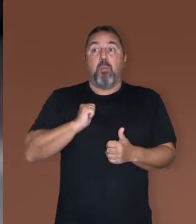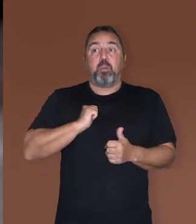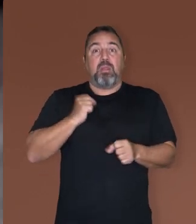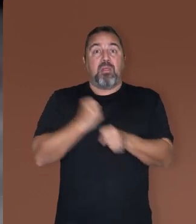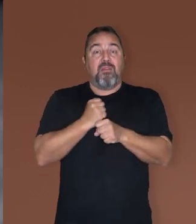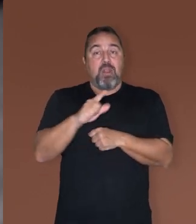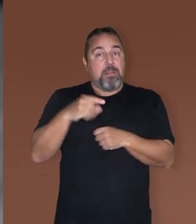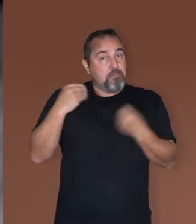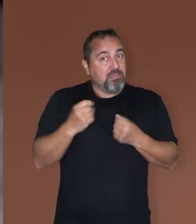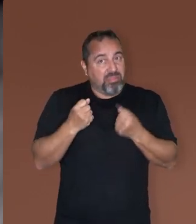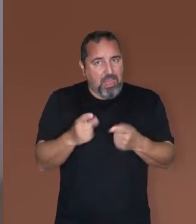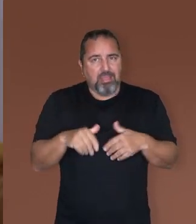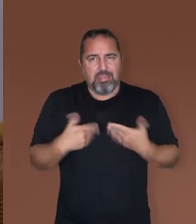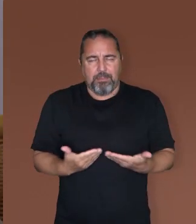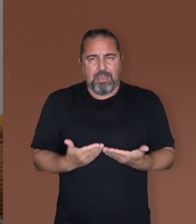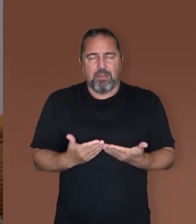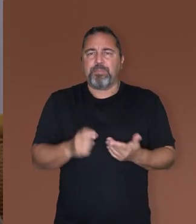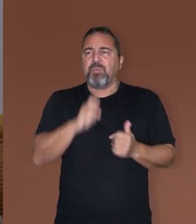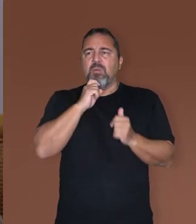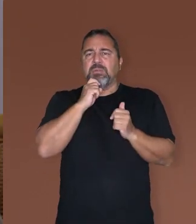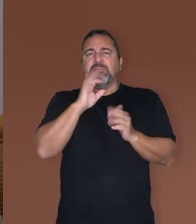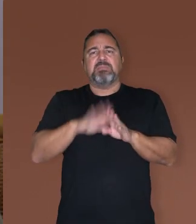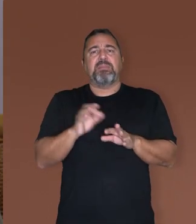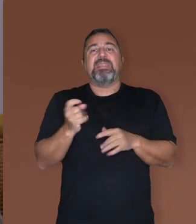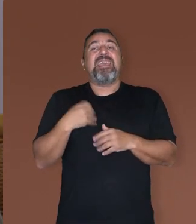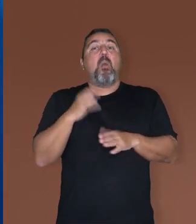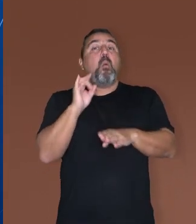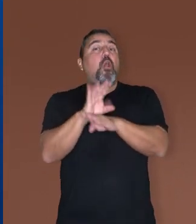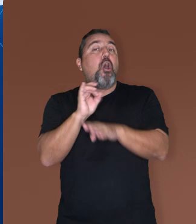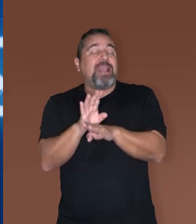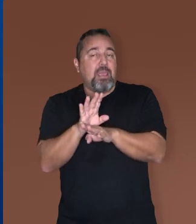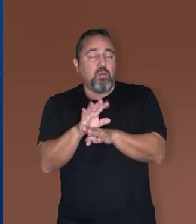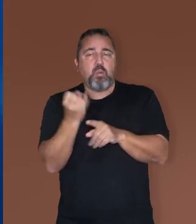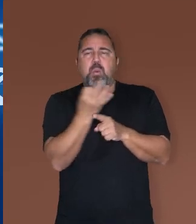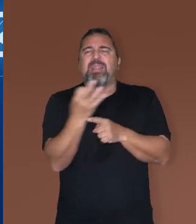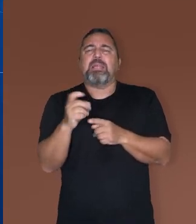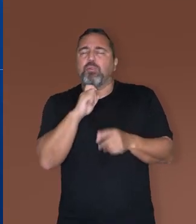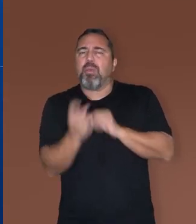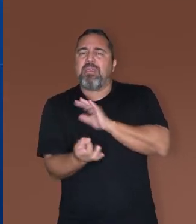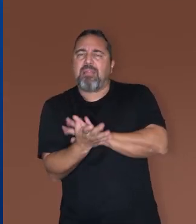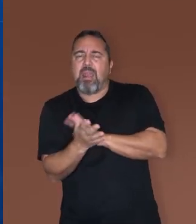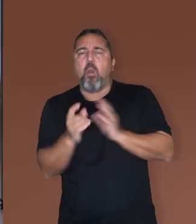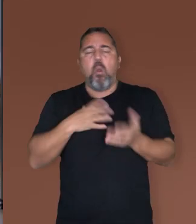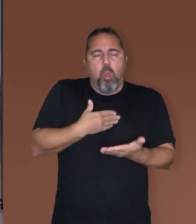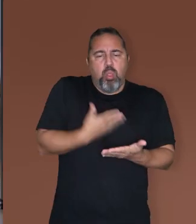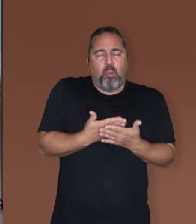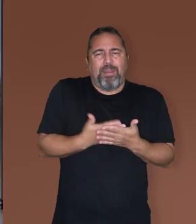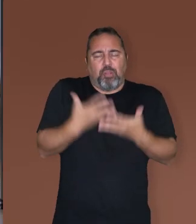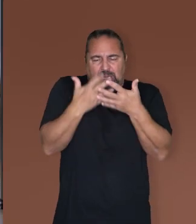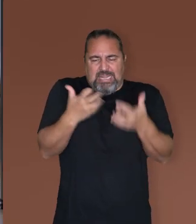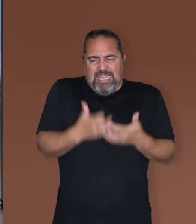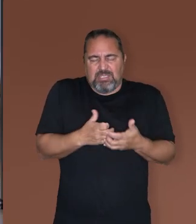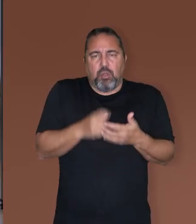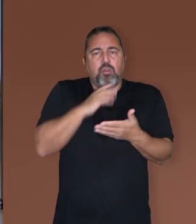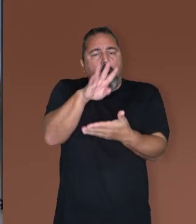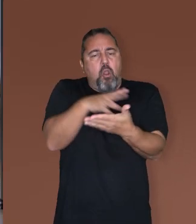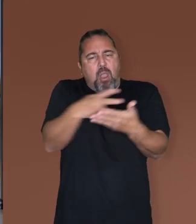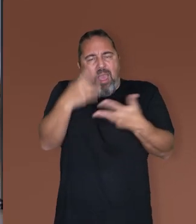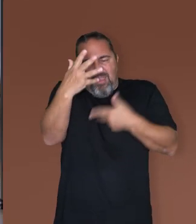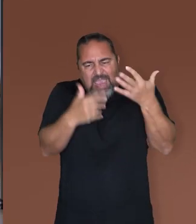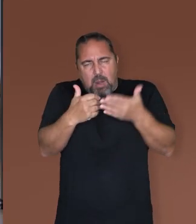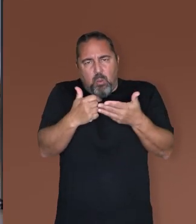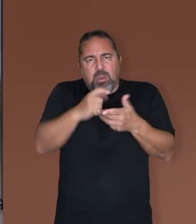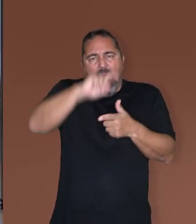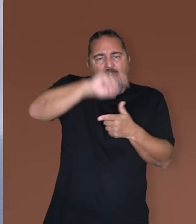bulegotikoak erabiltzen ikasiko duzu. Posta elektronikoko kontuen konfiguraziotik, testu dokumentuen eta grafikoak